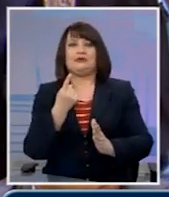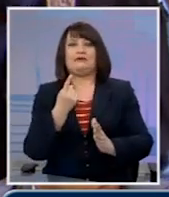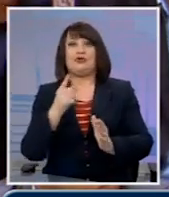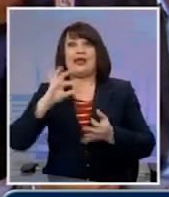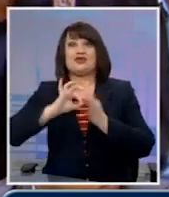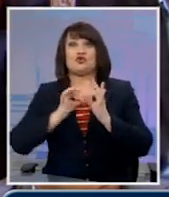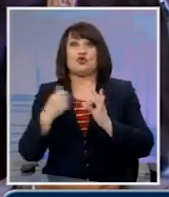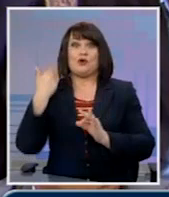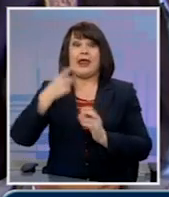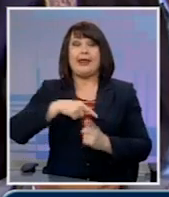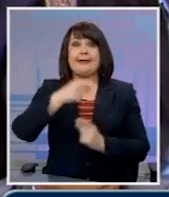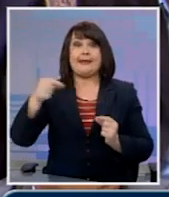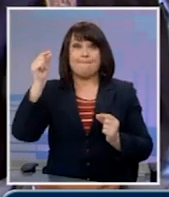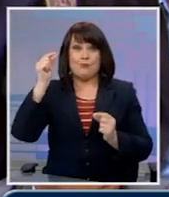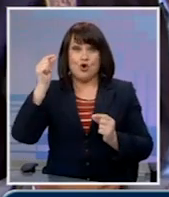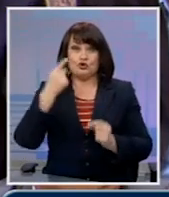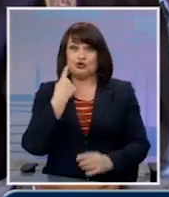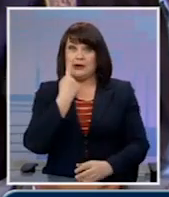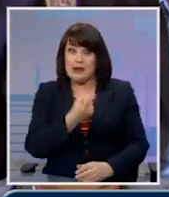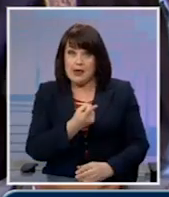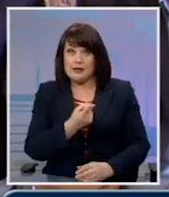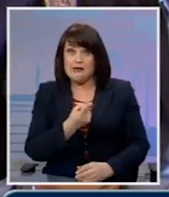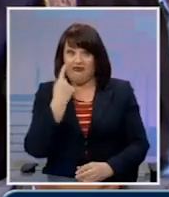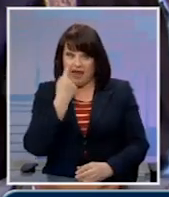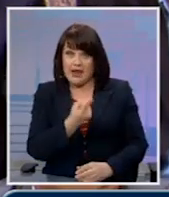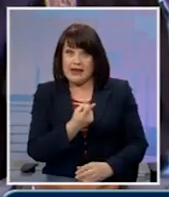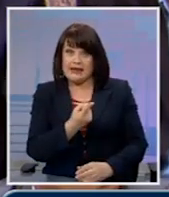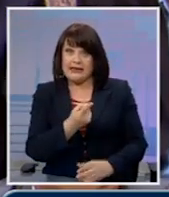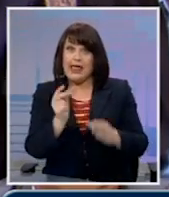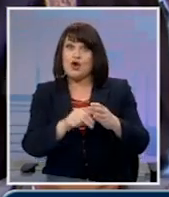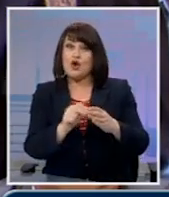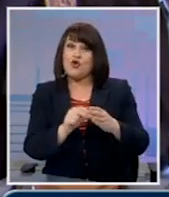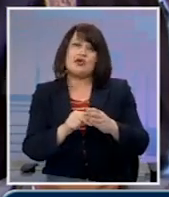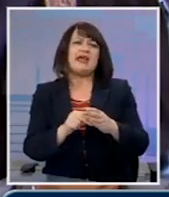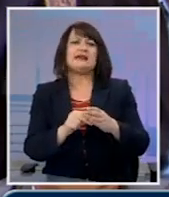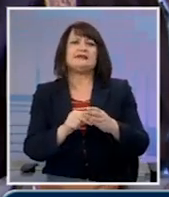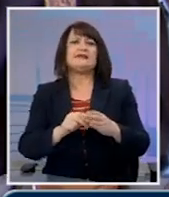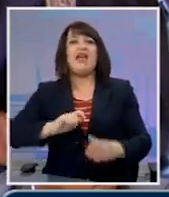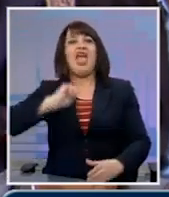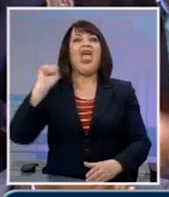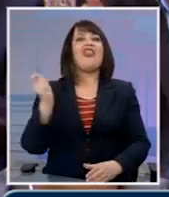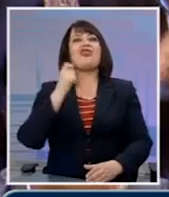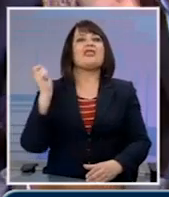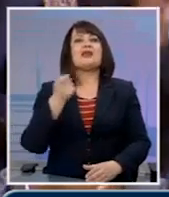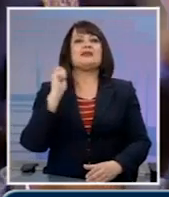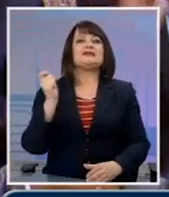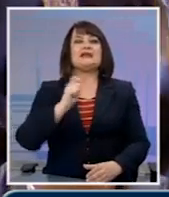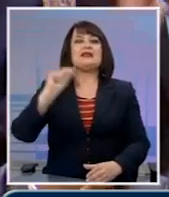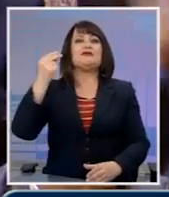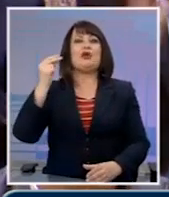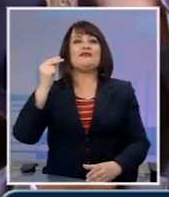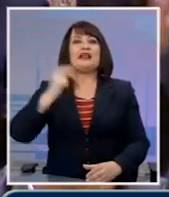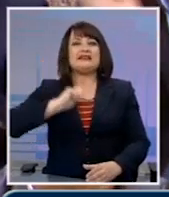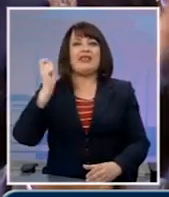ιστορία της κύπρου αποκτά το κοινοβούλιο εθνικιστές βουλευτές το εθνικό